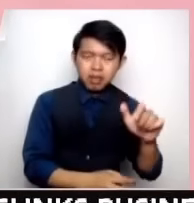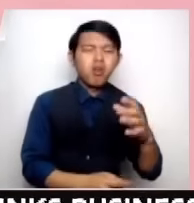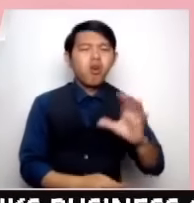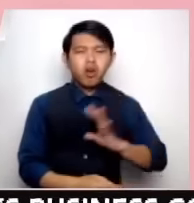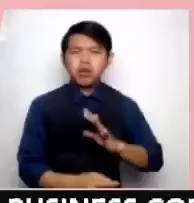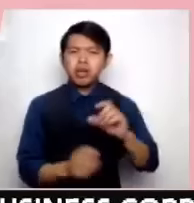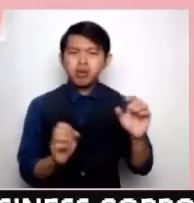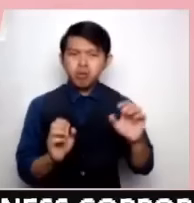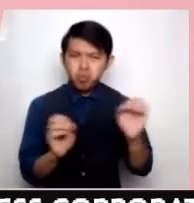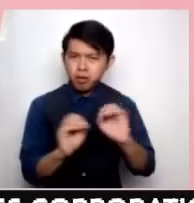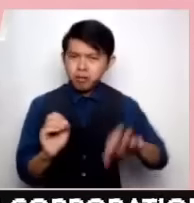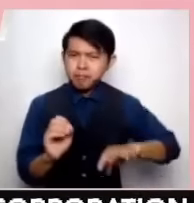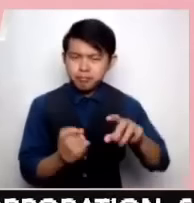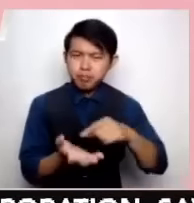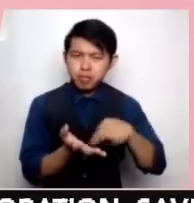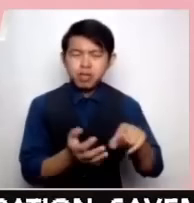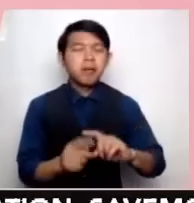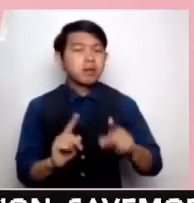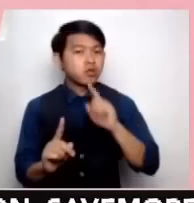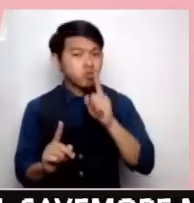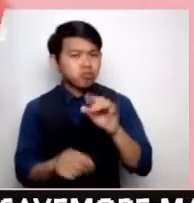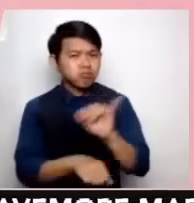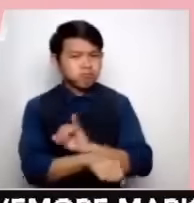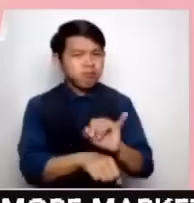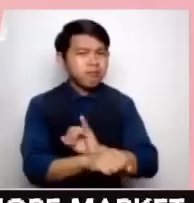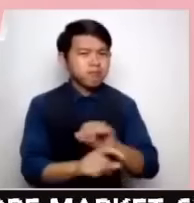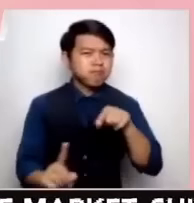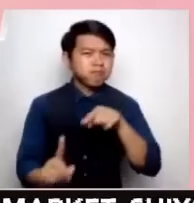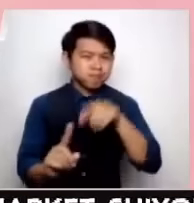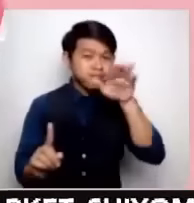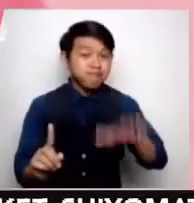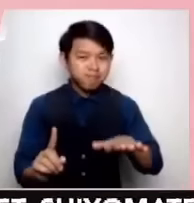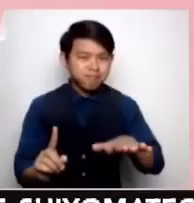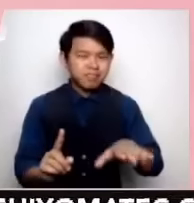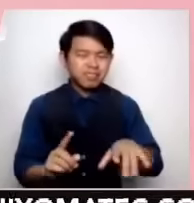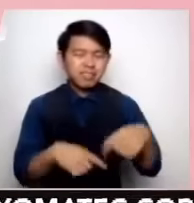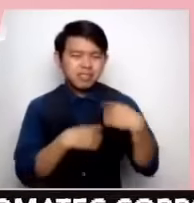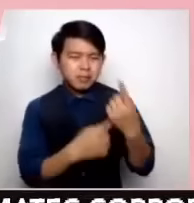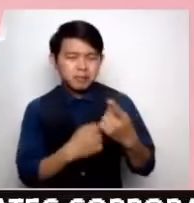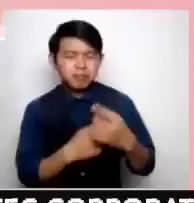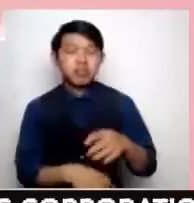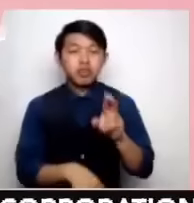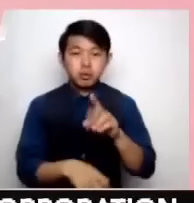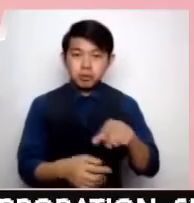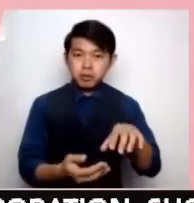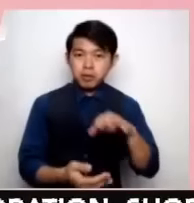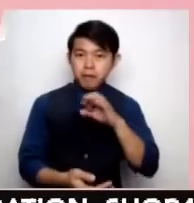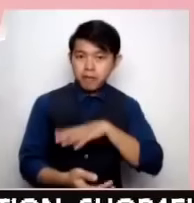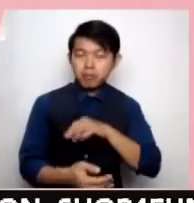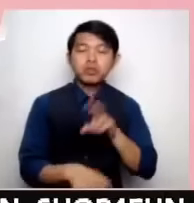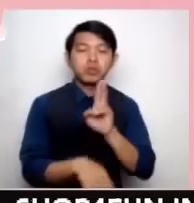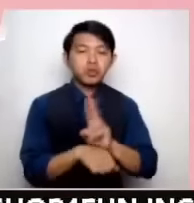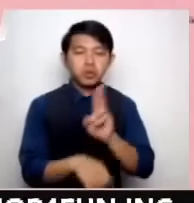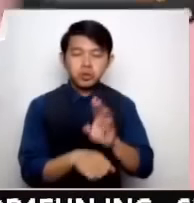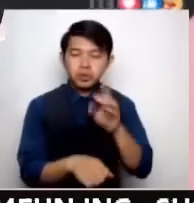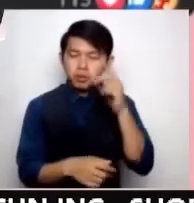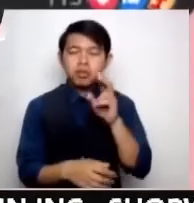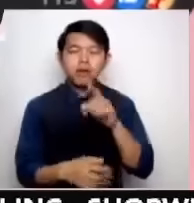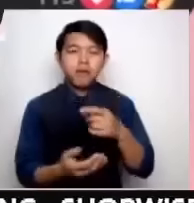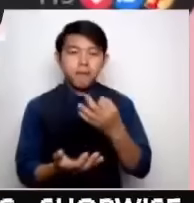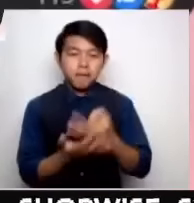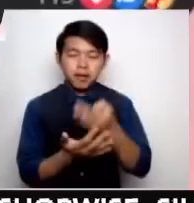na sa buhay si Michael. Ang kaunting kita sa pagkuha ng litrato, nagagamit pandagdag baon sa eskwelahan. Kaya si Michael, winner